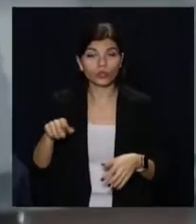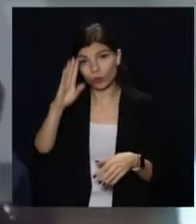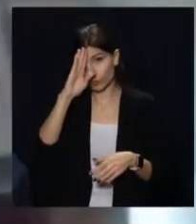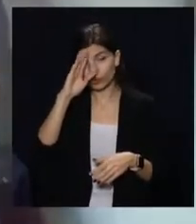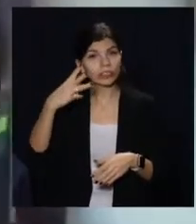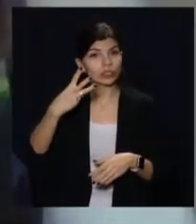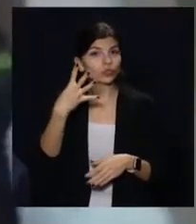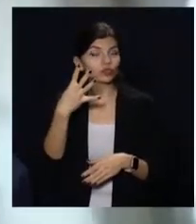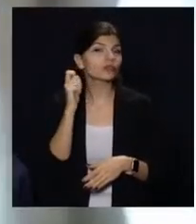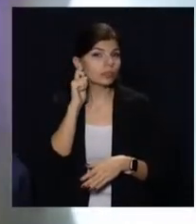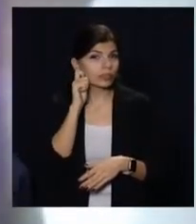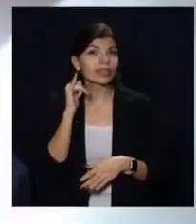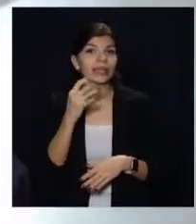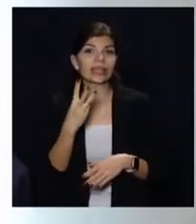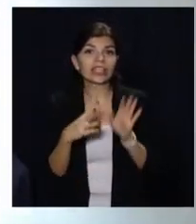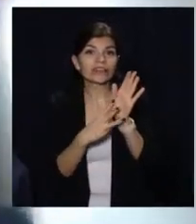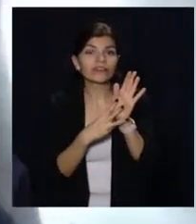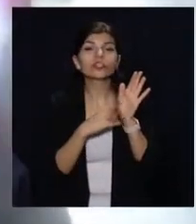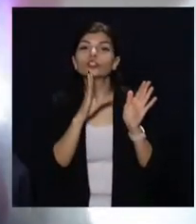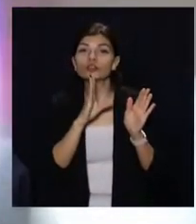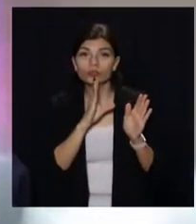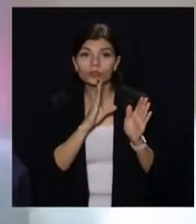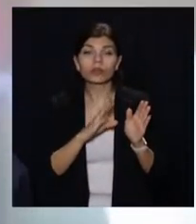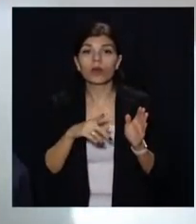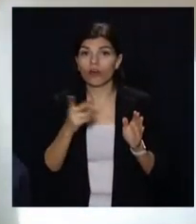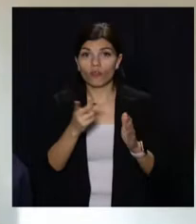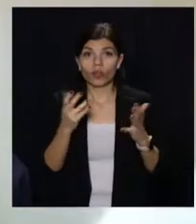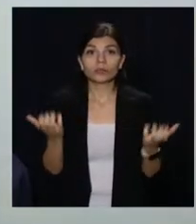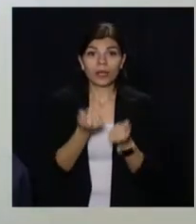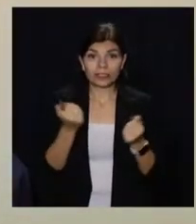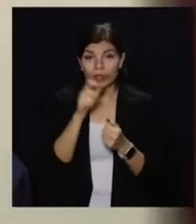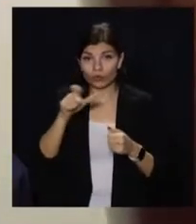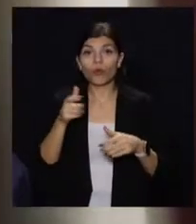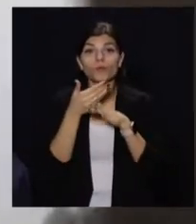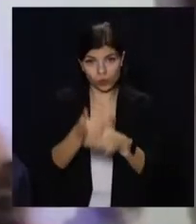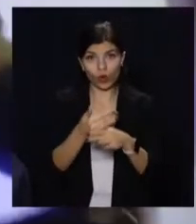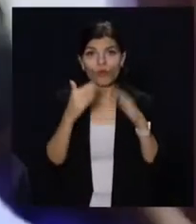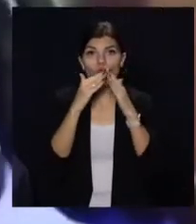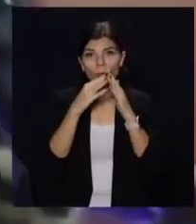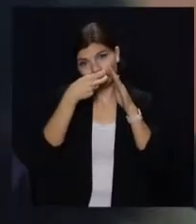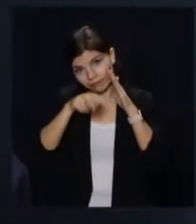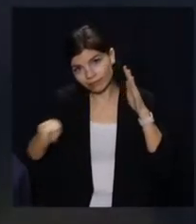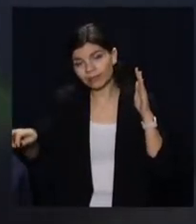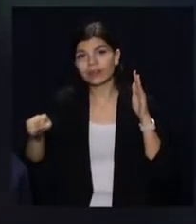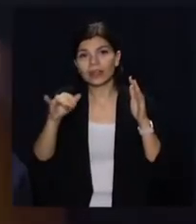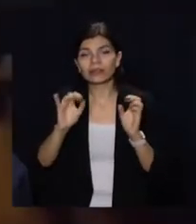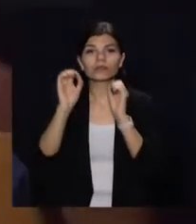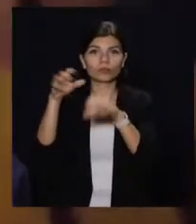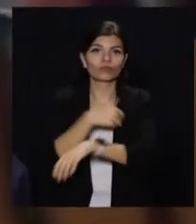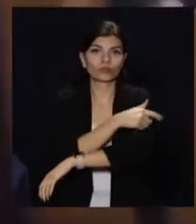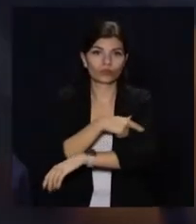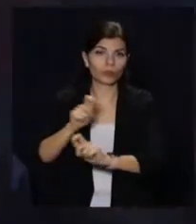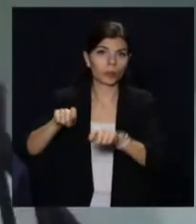чоловік 34 років та 38-річна жінка. Обом рятувальники допомогли покинути приміщення та передали до карети швидкої